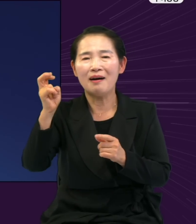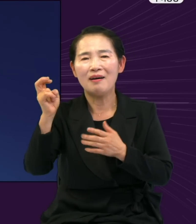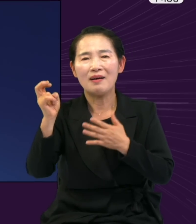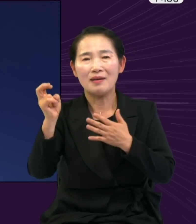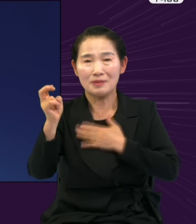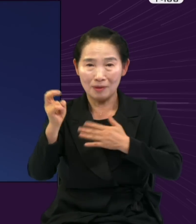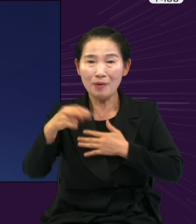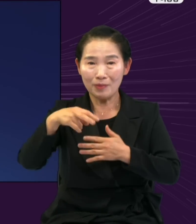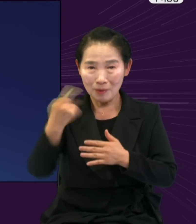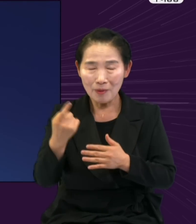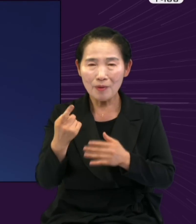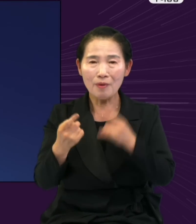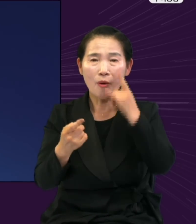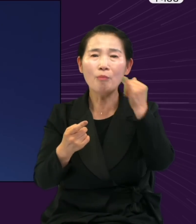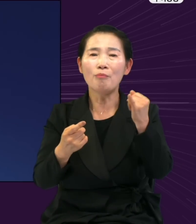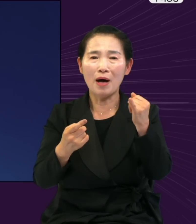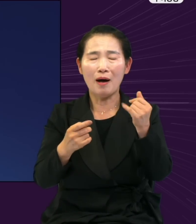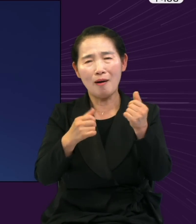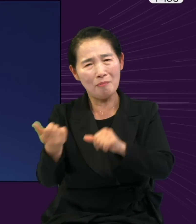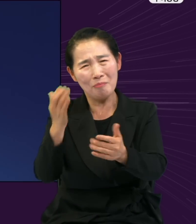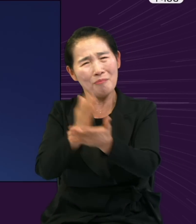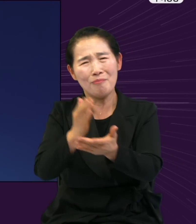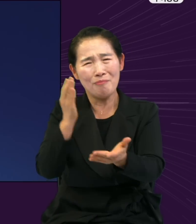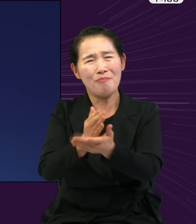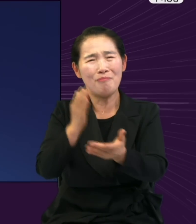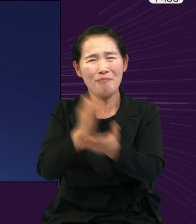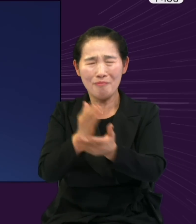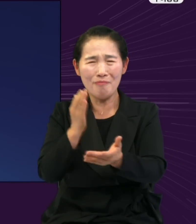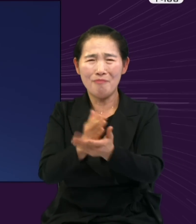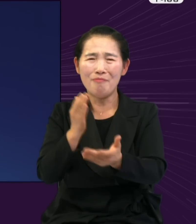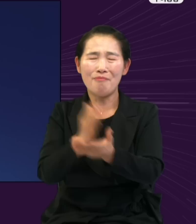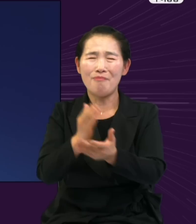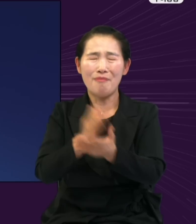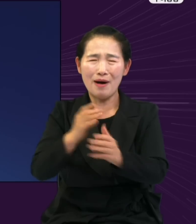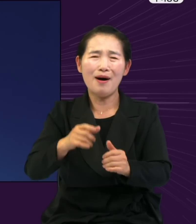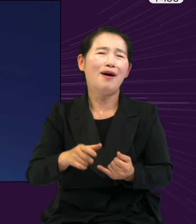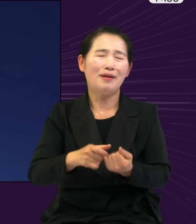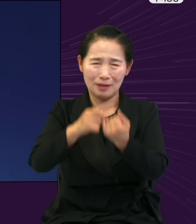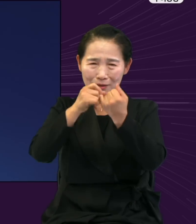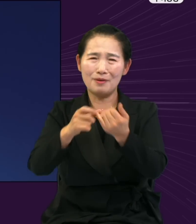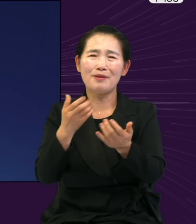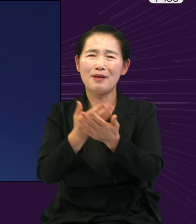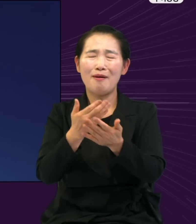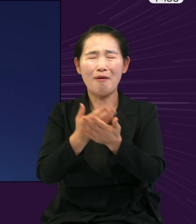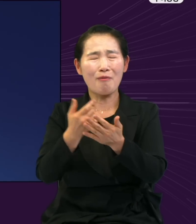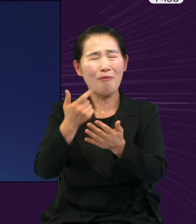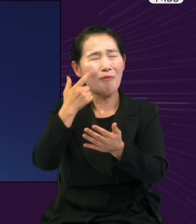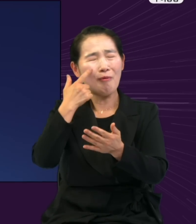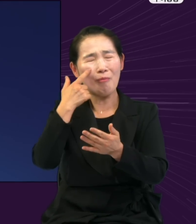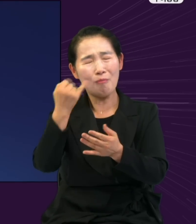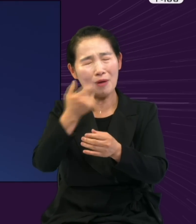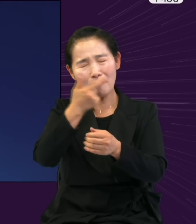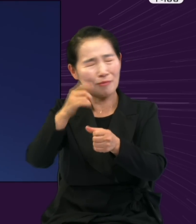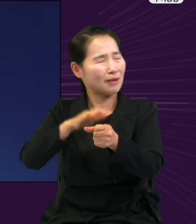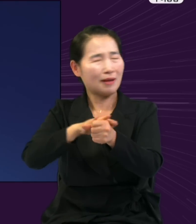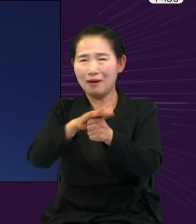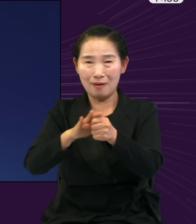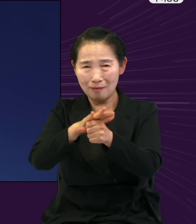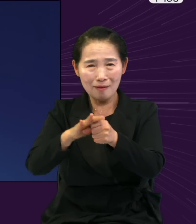살려달라고 엄청나게 부르짖었습니다. 저의 전부였거든요. 하나님 들어주지